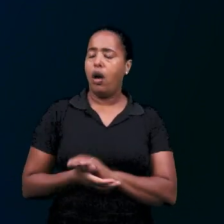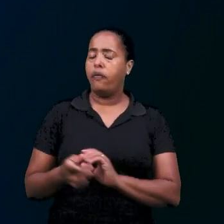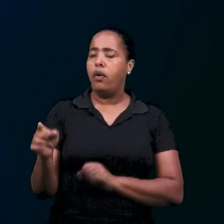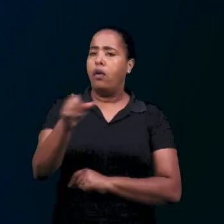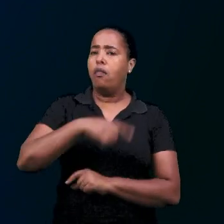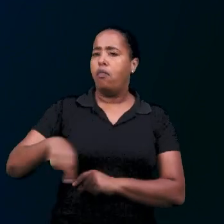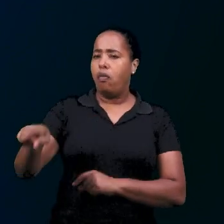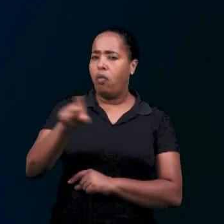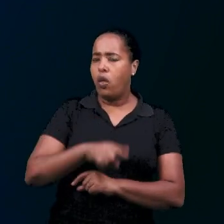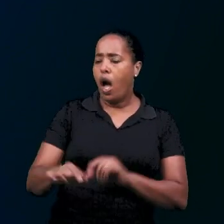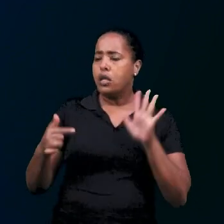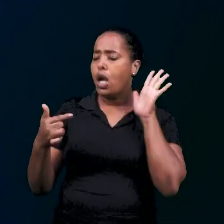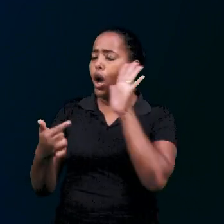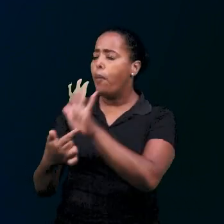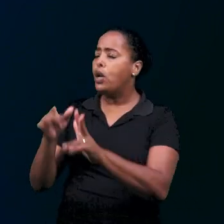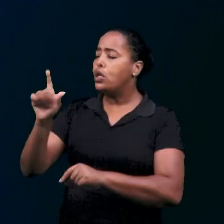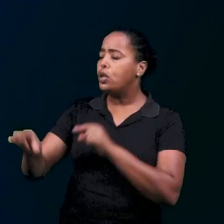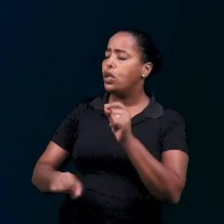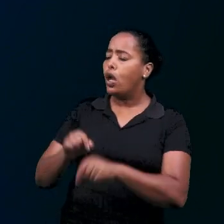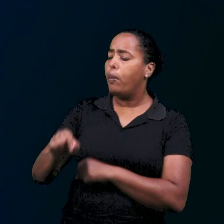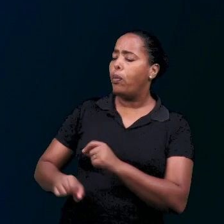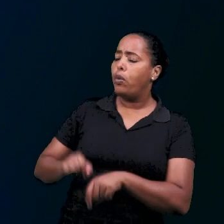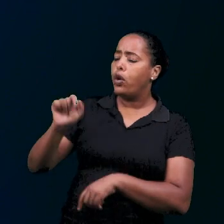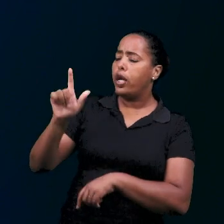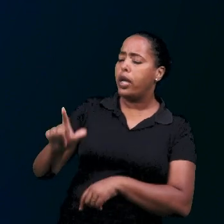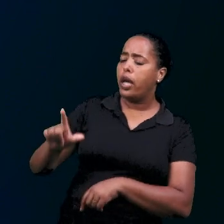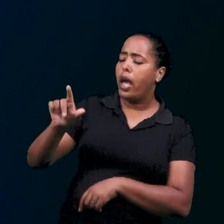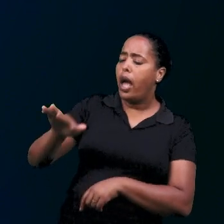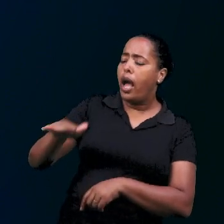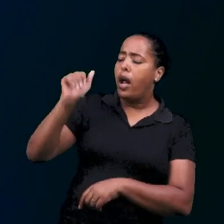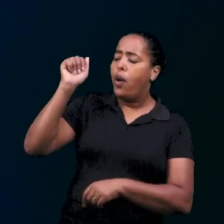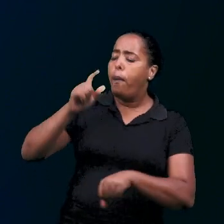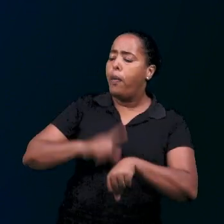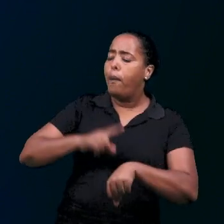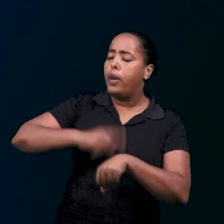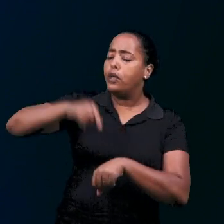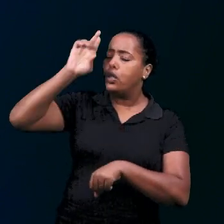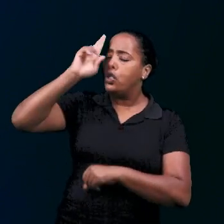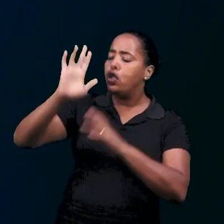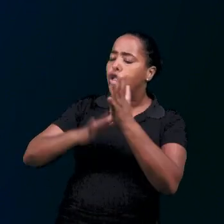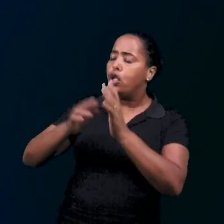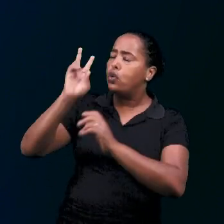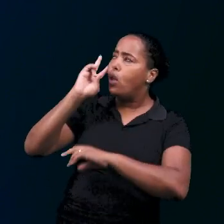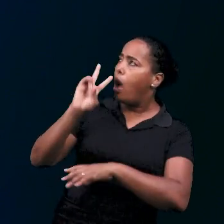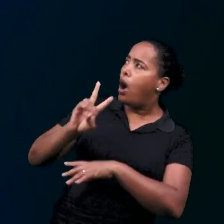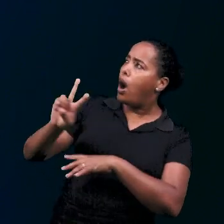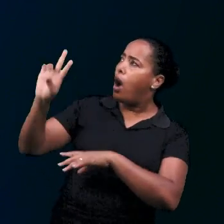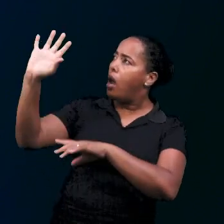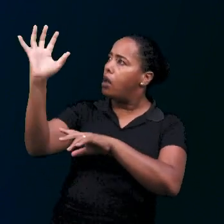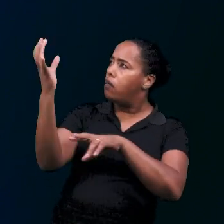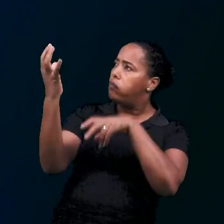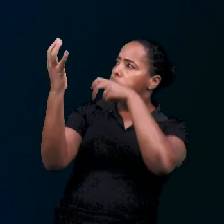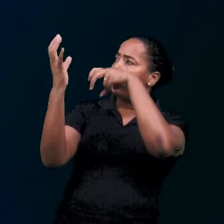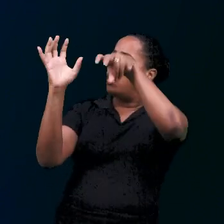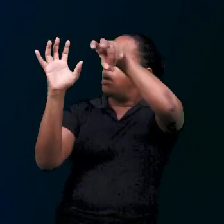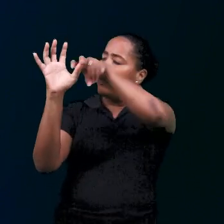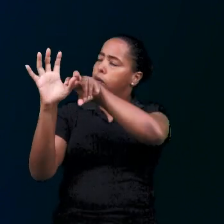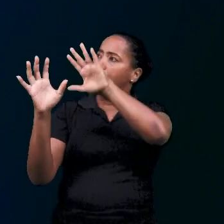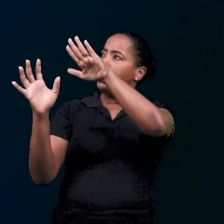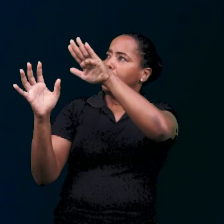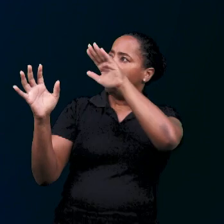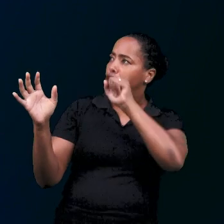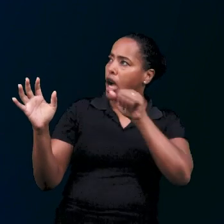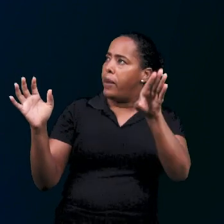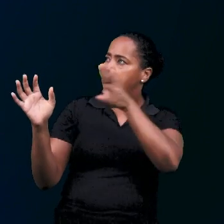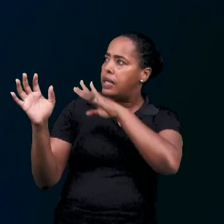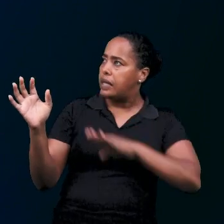19, nous pouvons pointer l'élection au moment où Jésus regarde vers le haut et appelle Zachée par